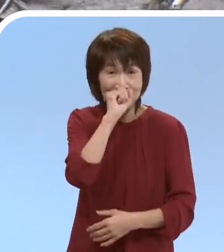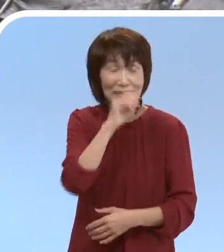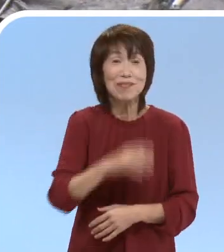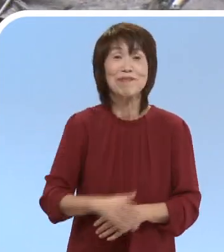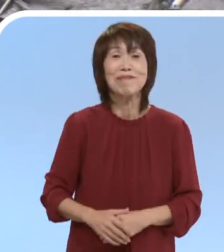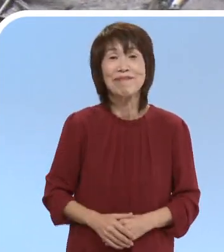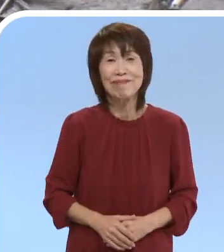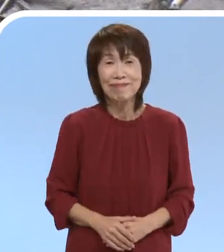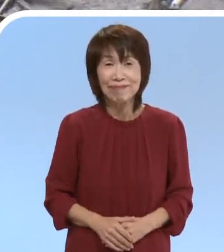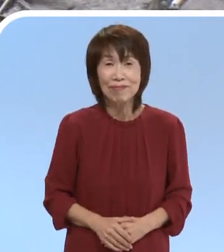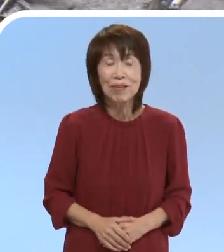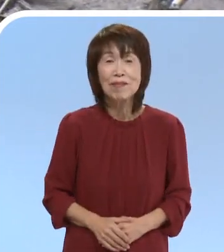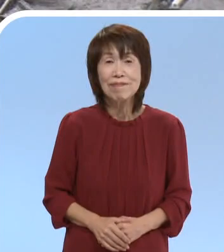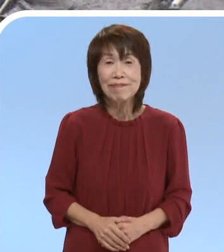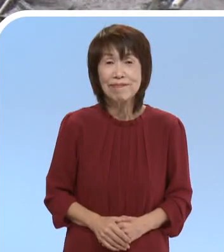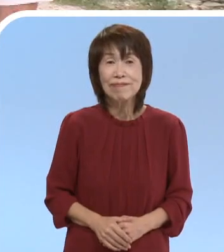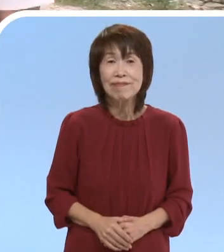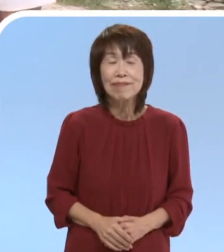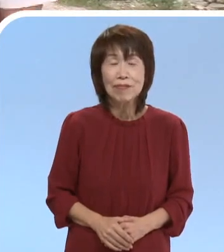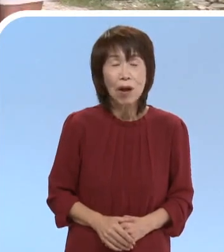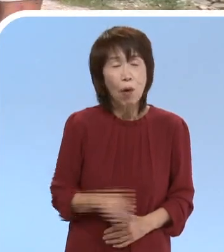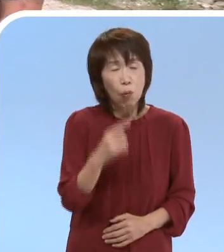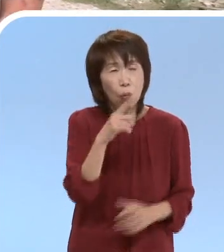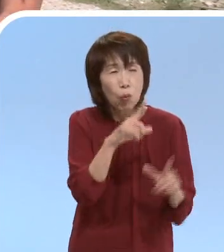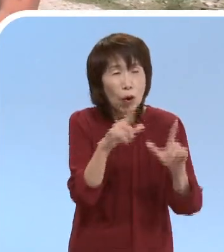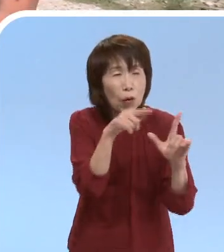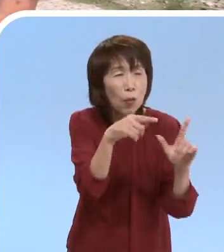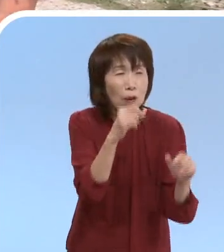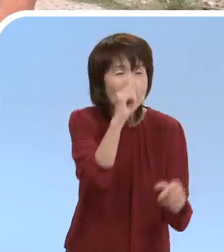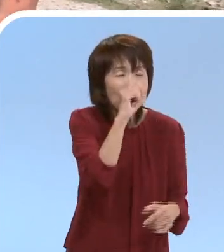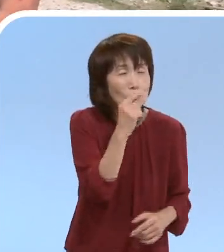かめちゃくちゃいいですね。 こう、ね、環境はいいですよ。 で